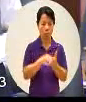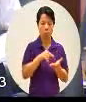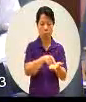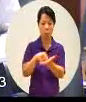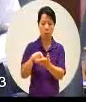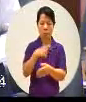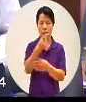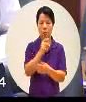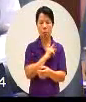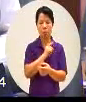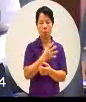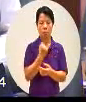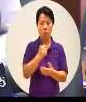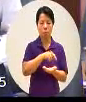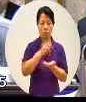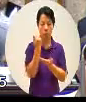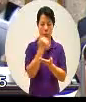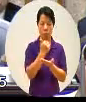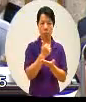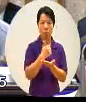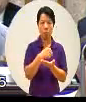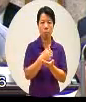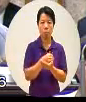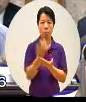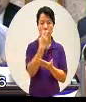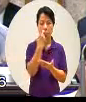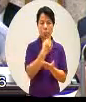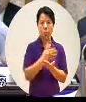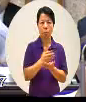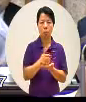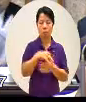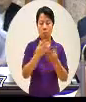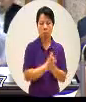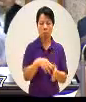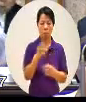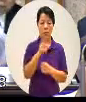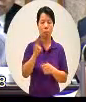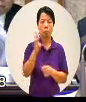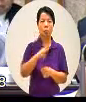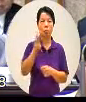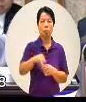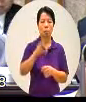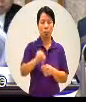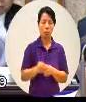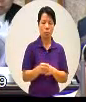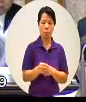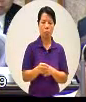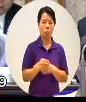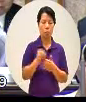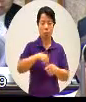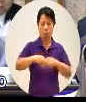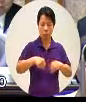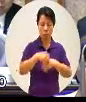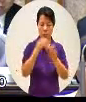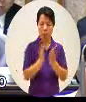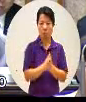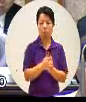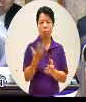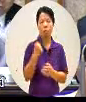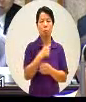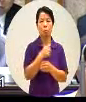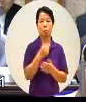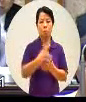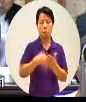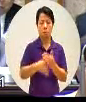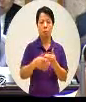吗？ 重要计划不是所有， 你告诉本席说3000万以上的重要计划是不是？ 对，没错， 我没有记错吧？ 没错， 是